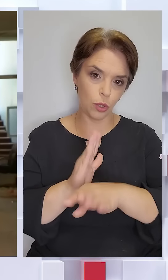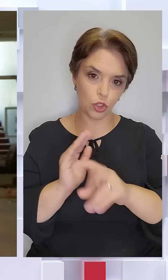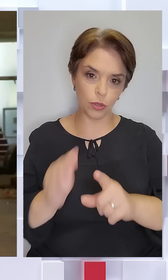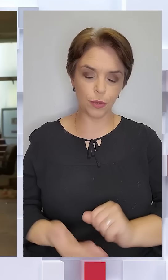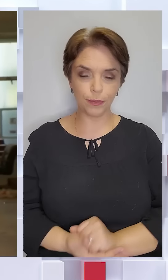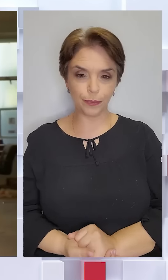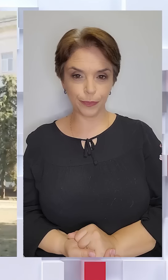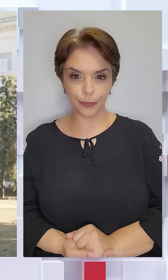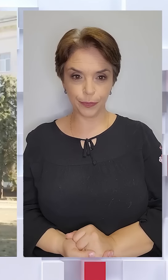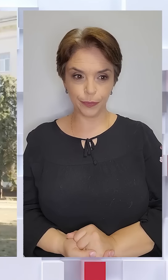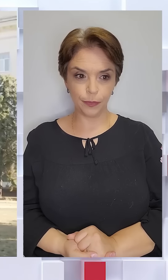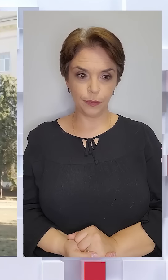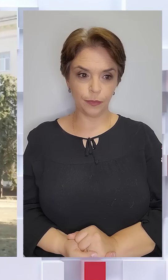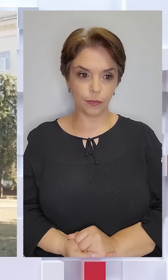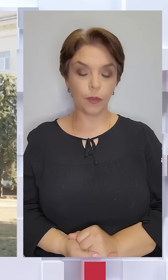погіршилася.